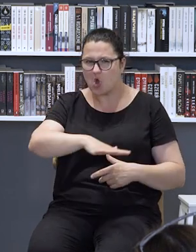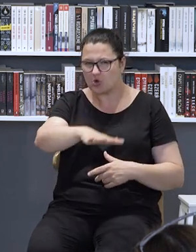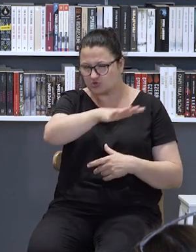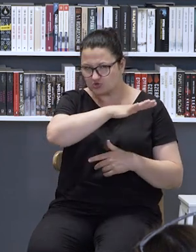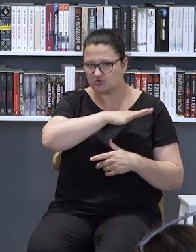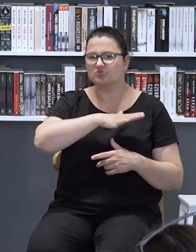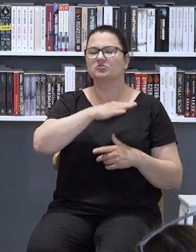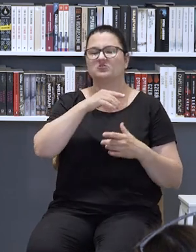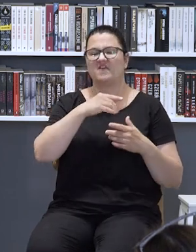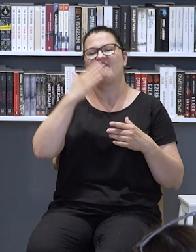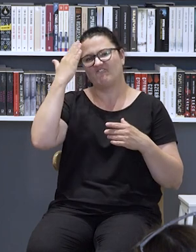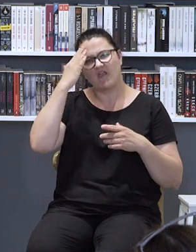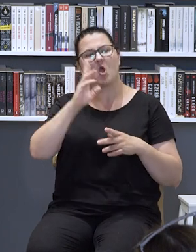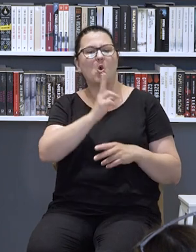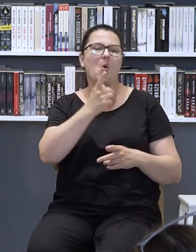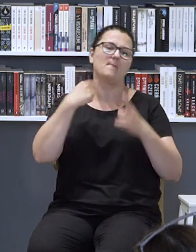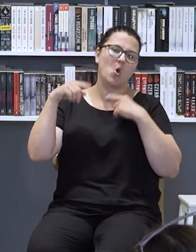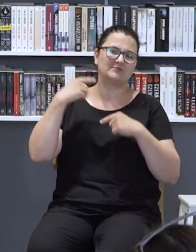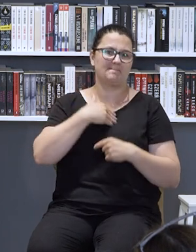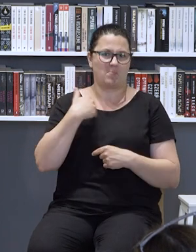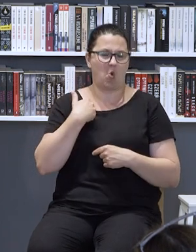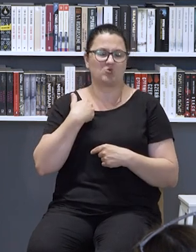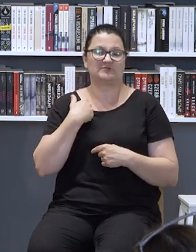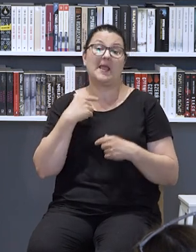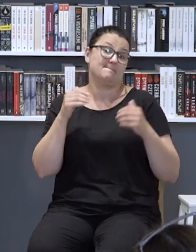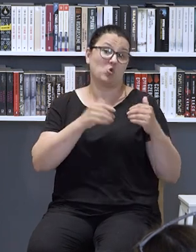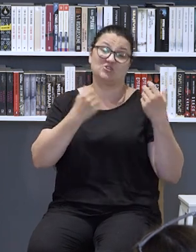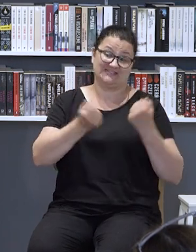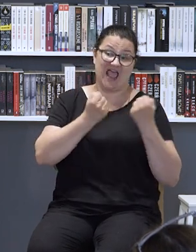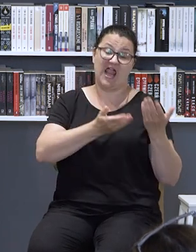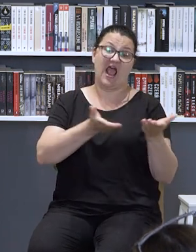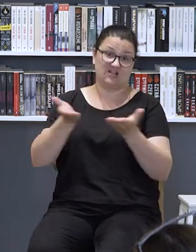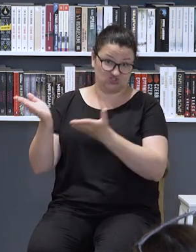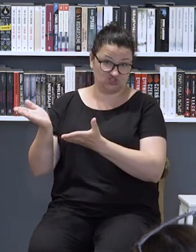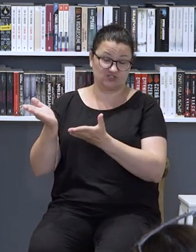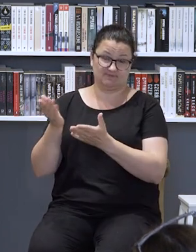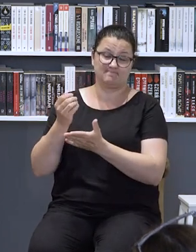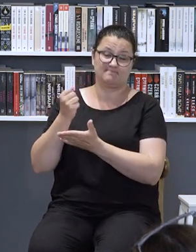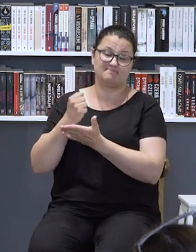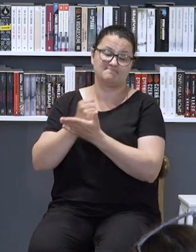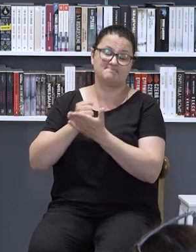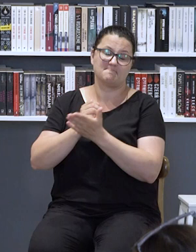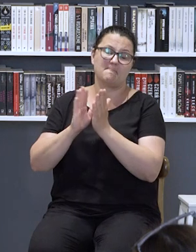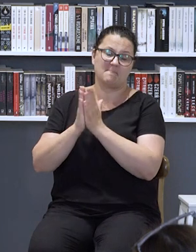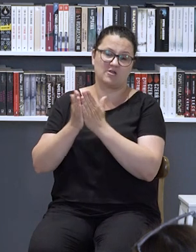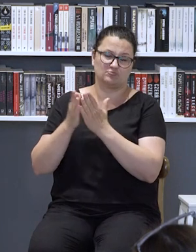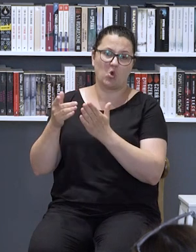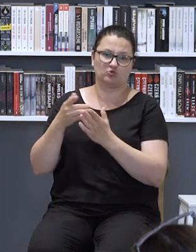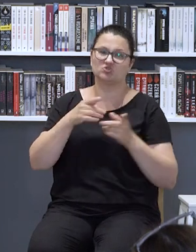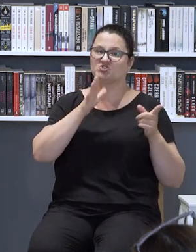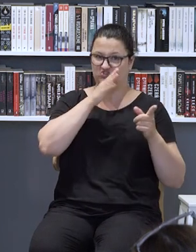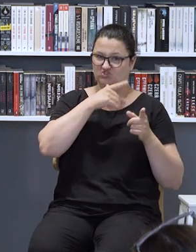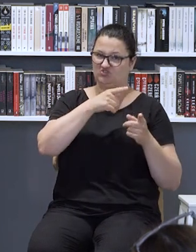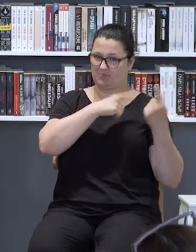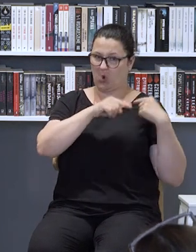ma pochodzenie polskie i może starać się o to, żeby być Polakiem, oczywiście chodzi o ludność